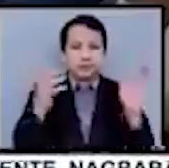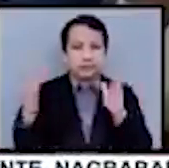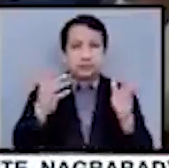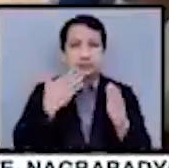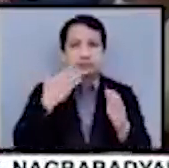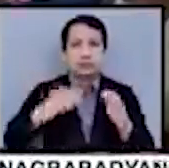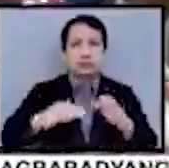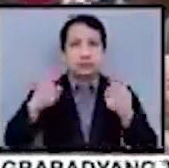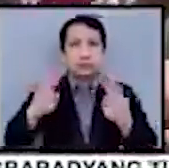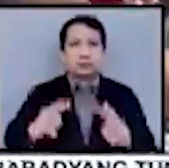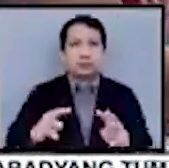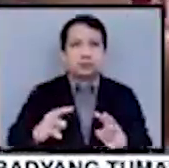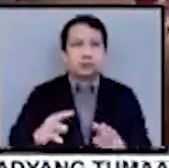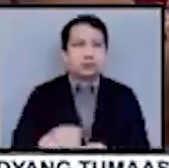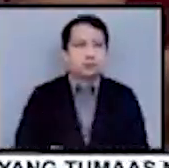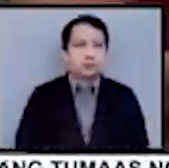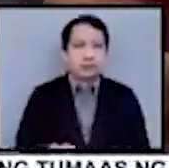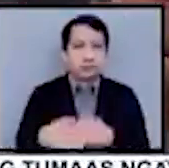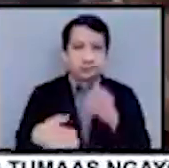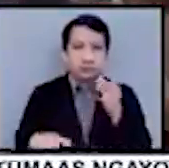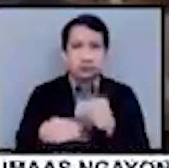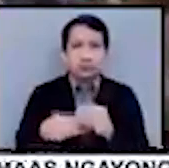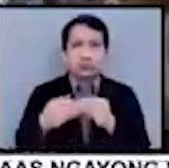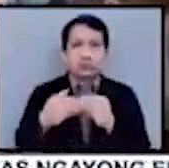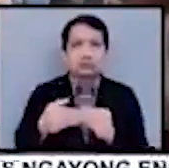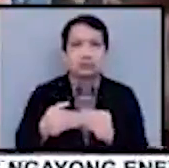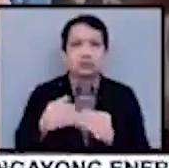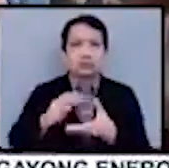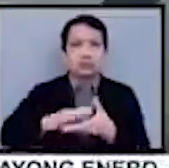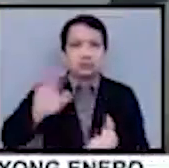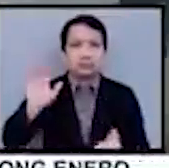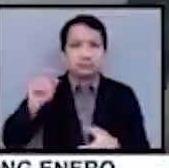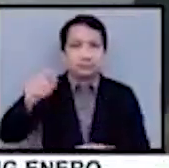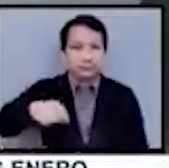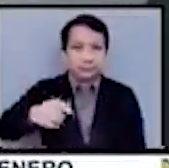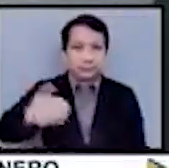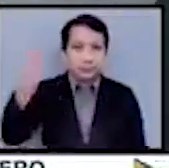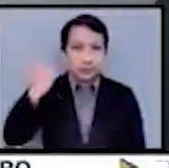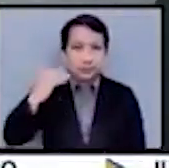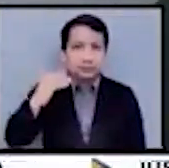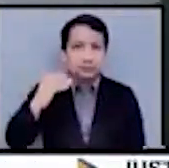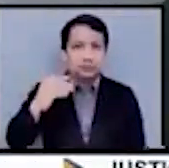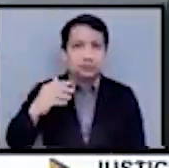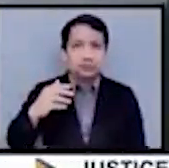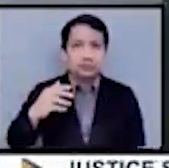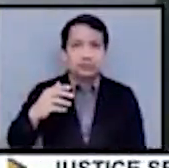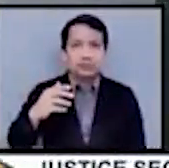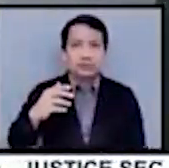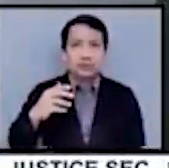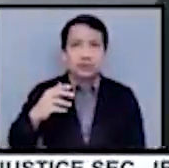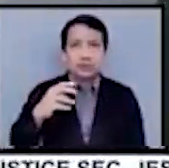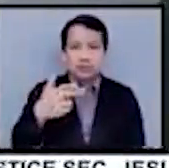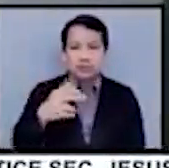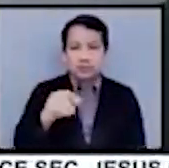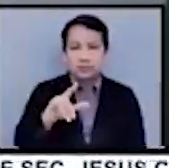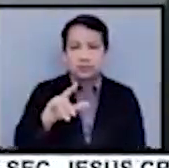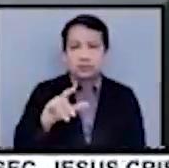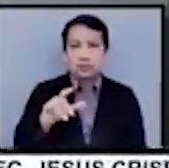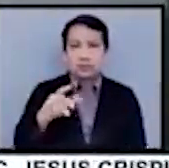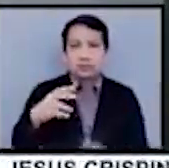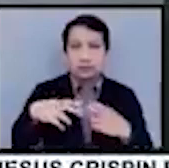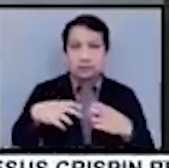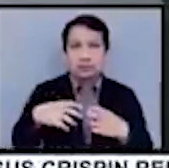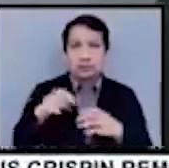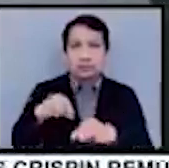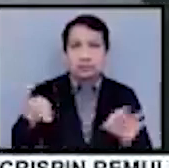gulay. Nakadagdag pa rito ang mataas na demand noong holiday. Kahit marami po ang kanilang na-produce, kung tumaas ang demand, so